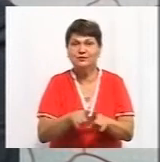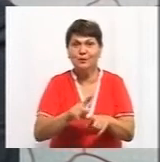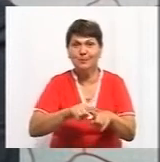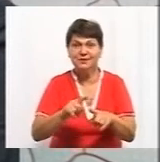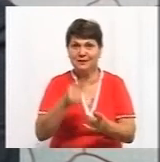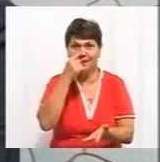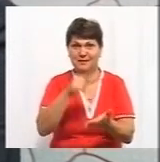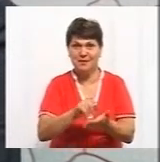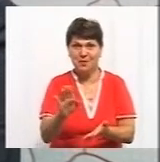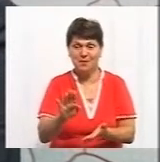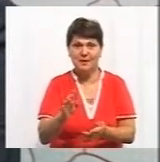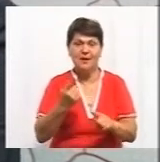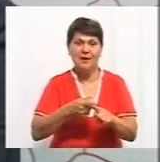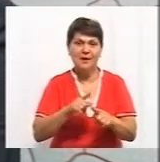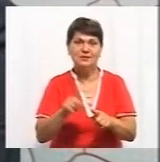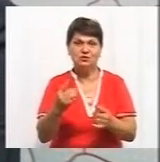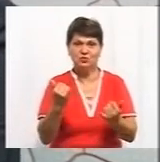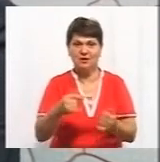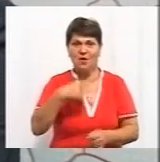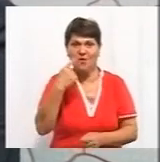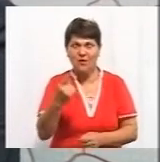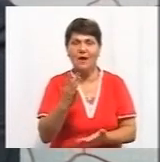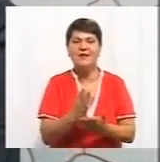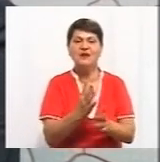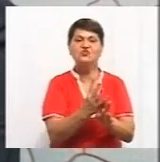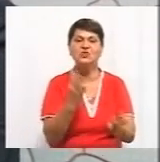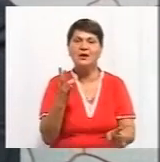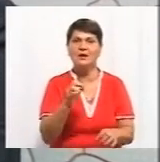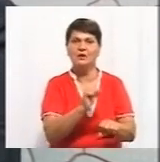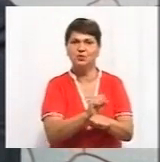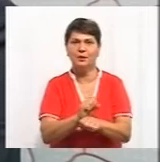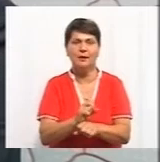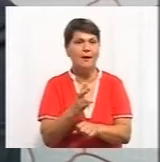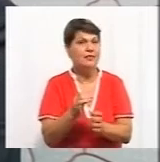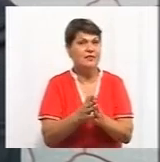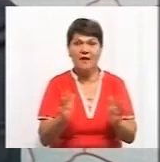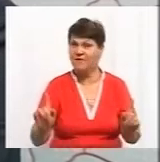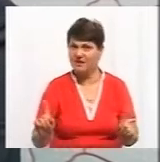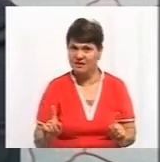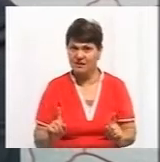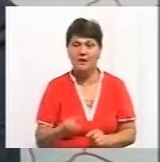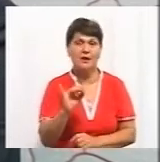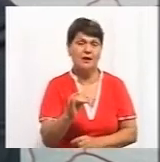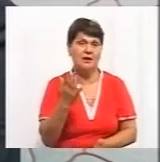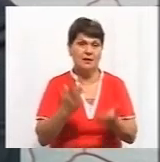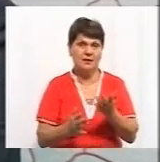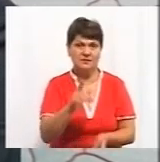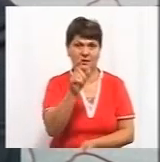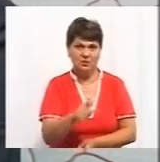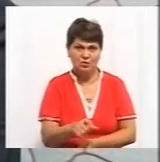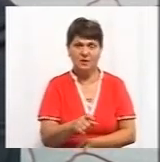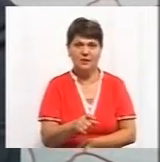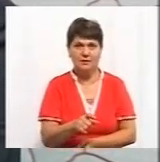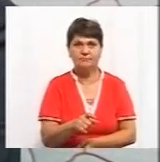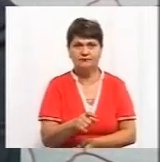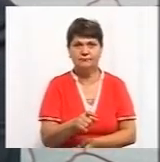Тому ті черги, що зараз говорилося, є на зупинках, вони невеликі. І якщо вони, людина, принаймні,